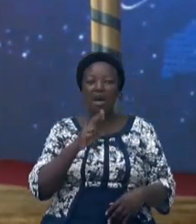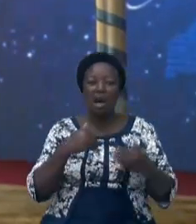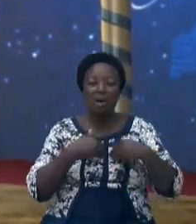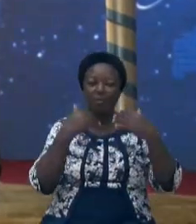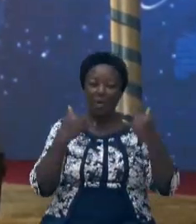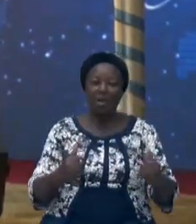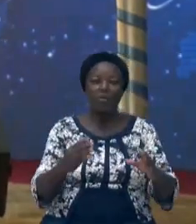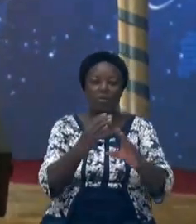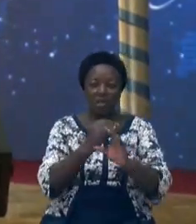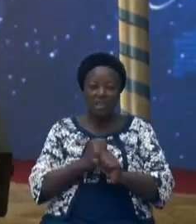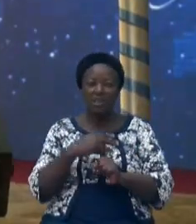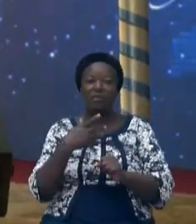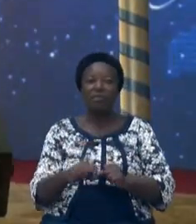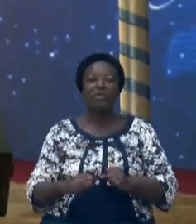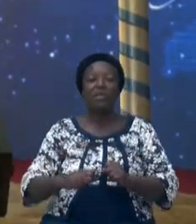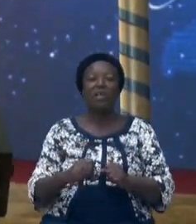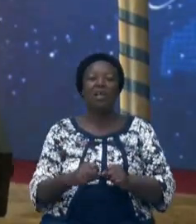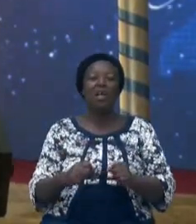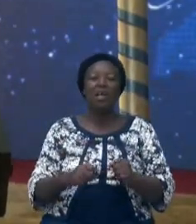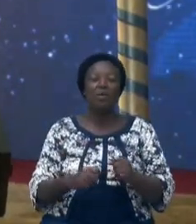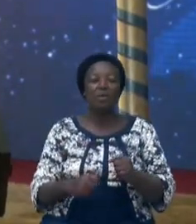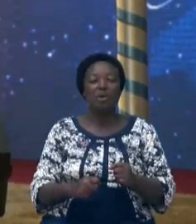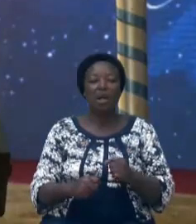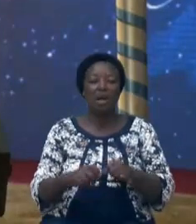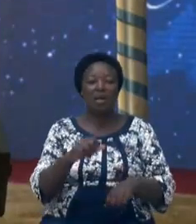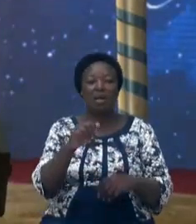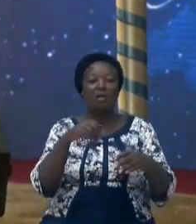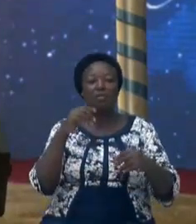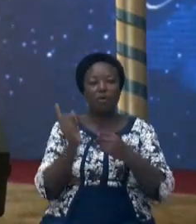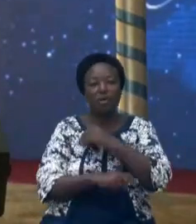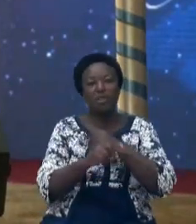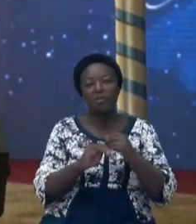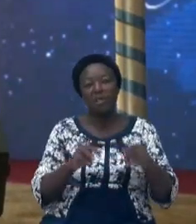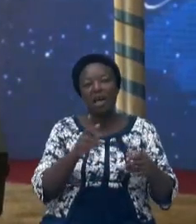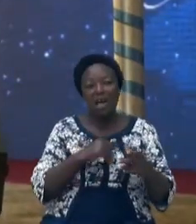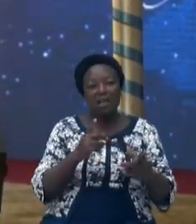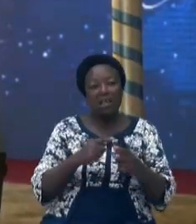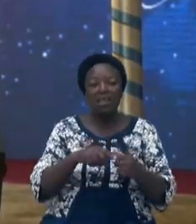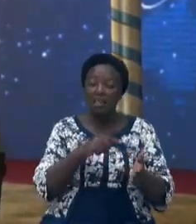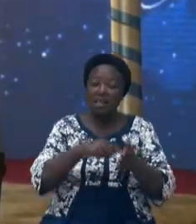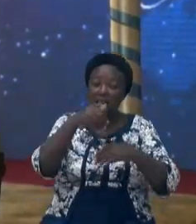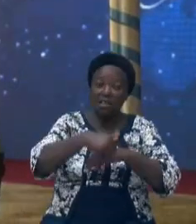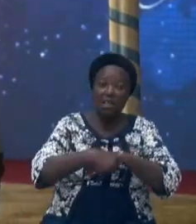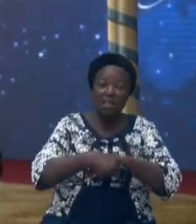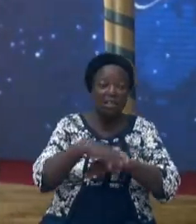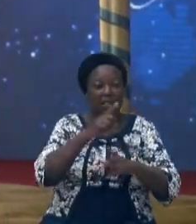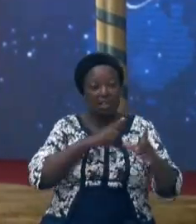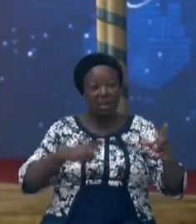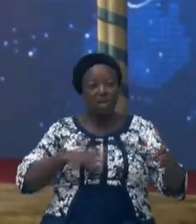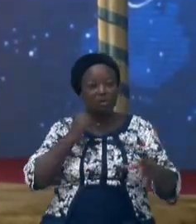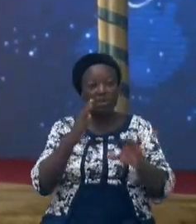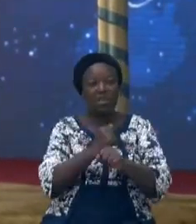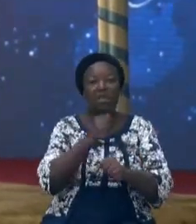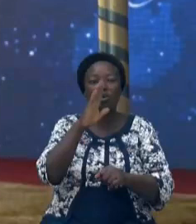n'ont pas pâti maintenant nous avons obtenu la réconciliation l'expiration s'est accompli et ce soir